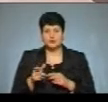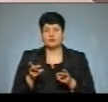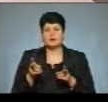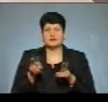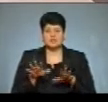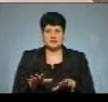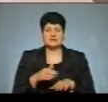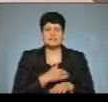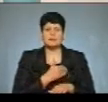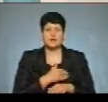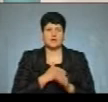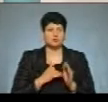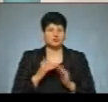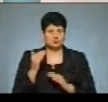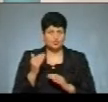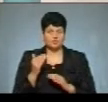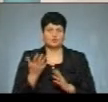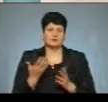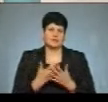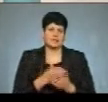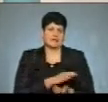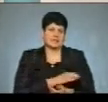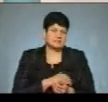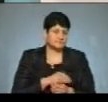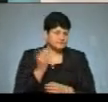знову ж таки, з температурою, з підвищеним тиском і